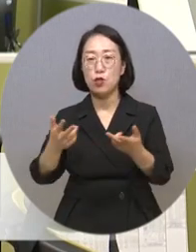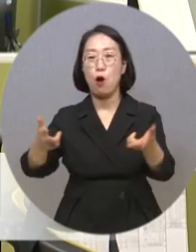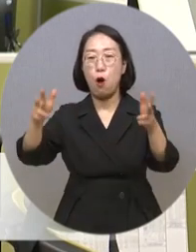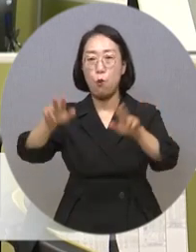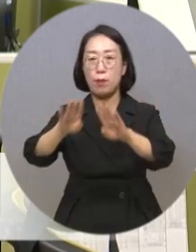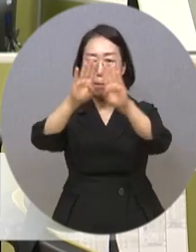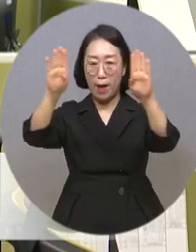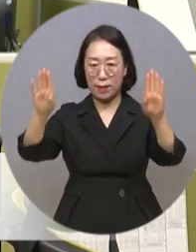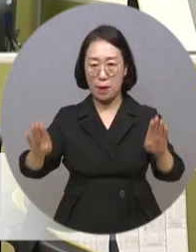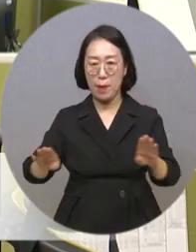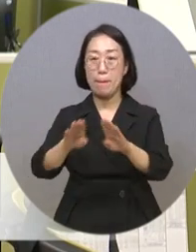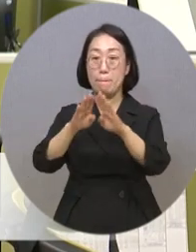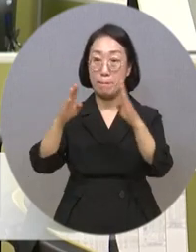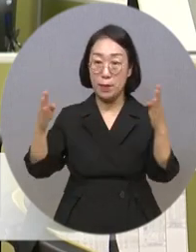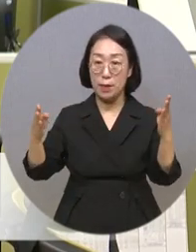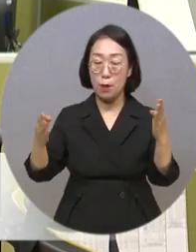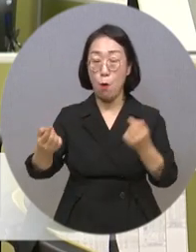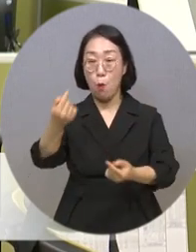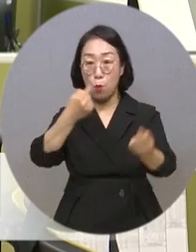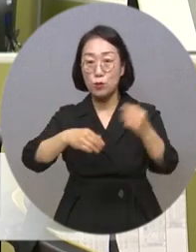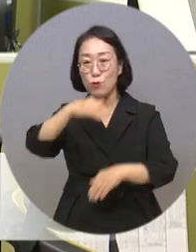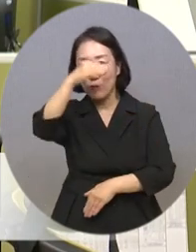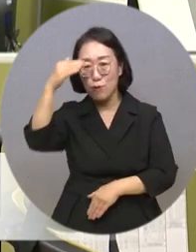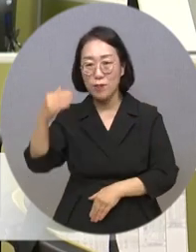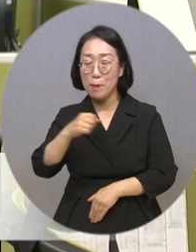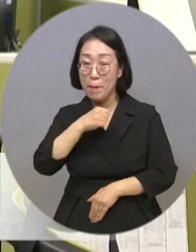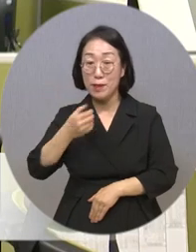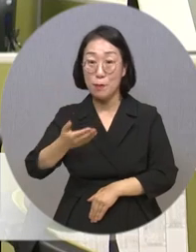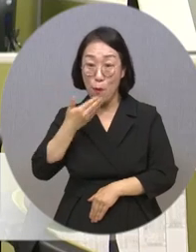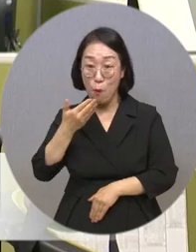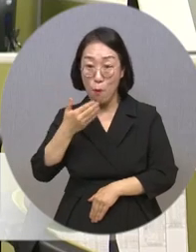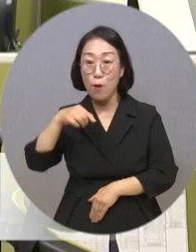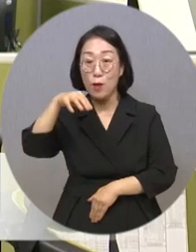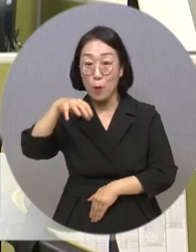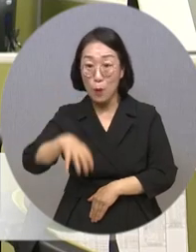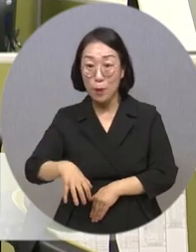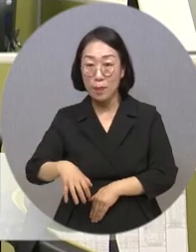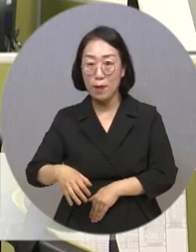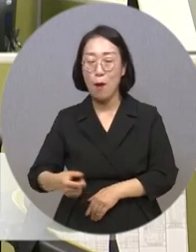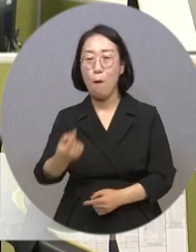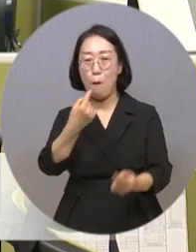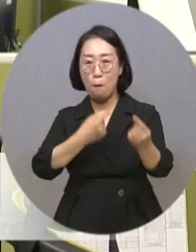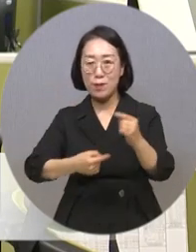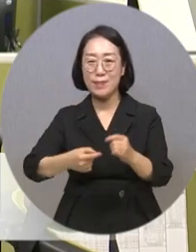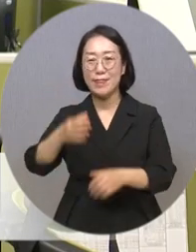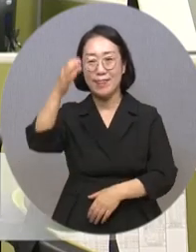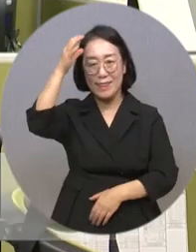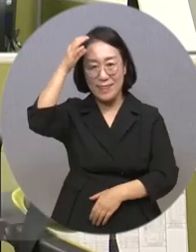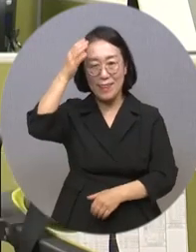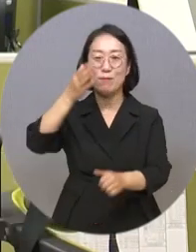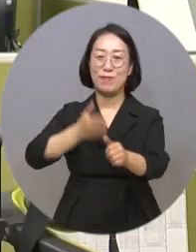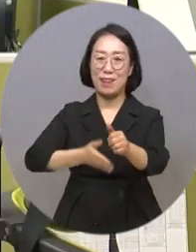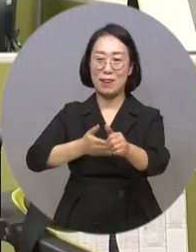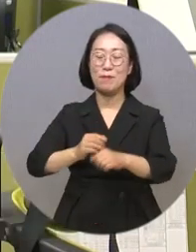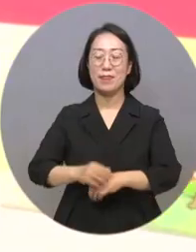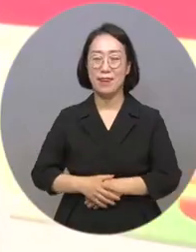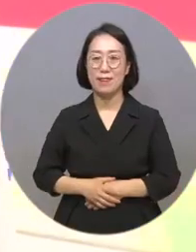분들이 오셔서 구경하시고 많은 음식 드시고 저희 고향 순천을 많은 방문을 해주시기 바랍니다. 감사합니다.